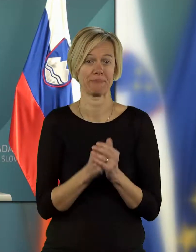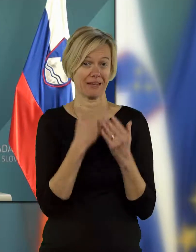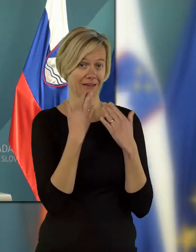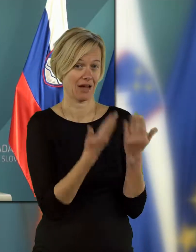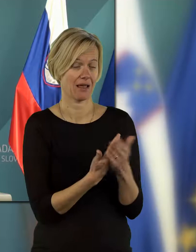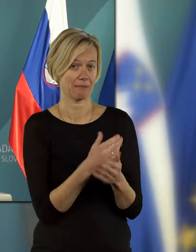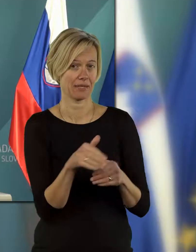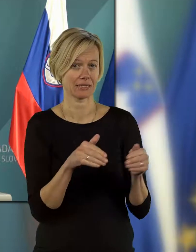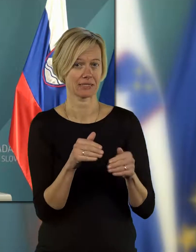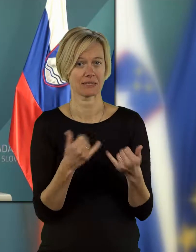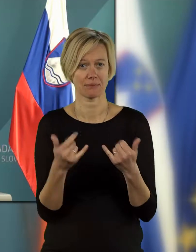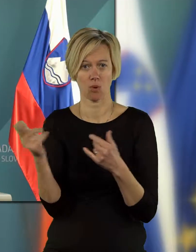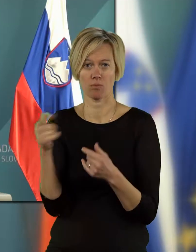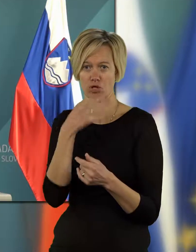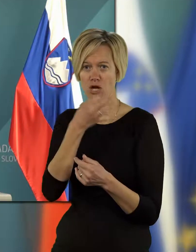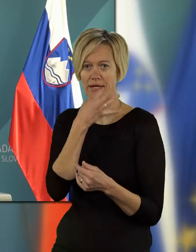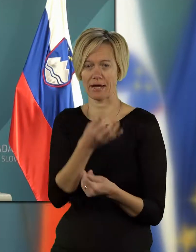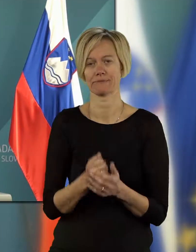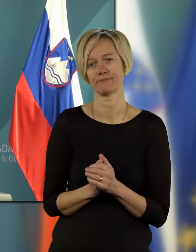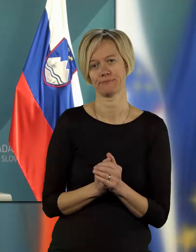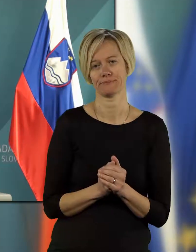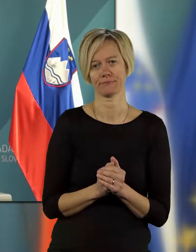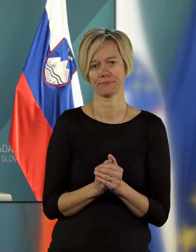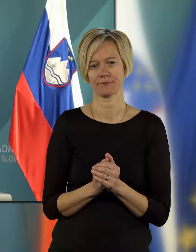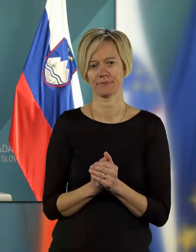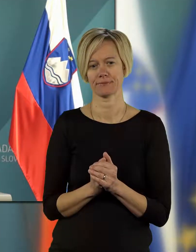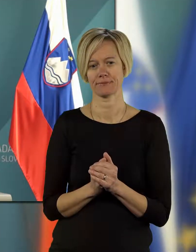Hvala ministrici, vaše vprašanje.